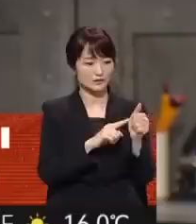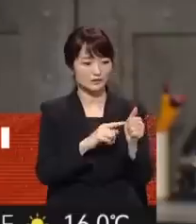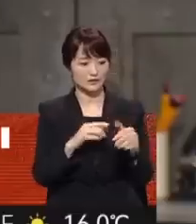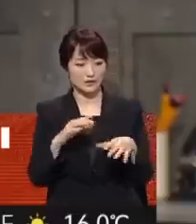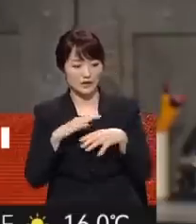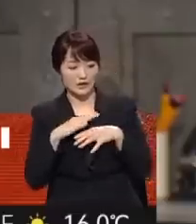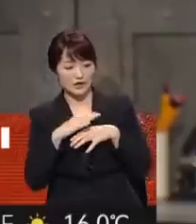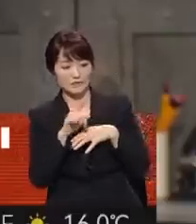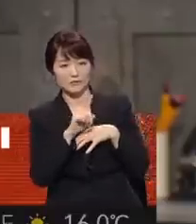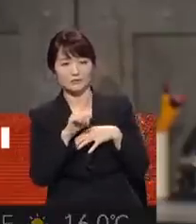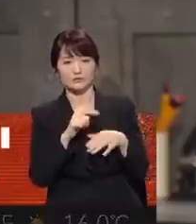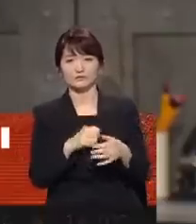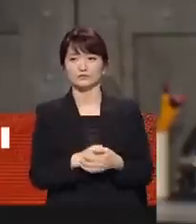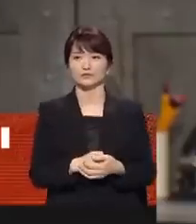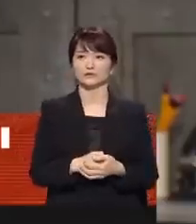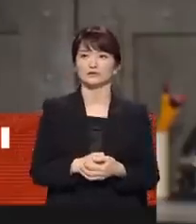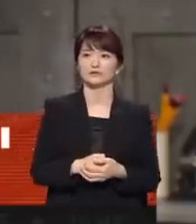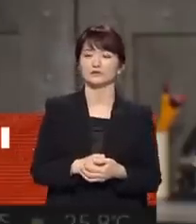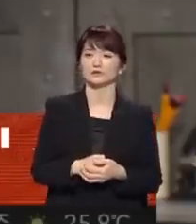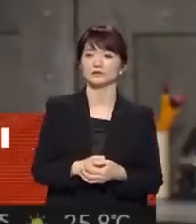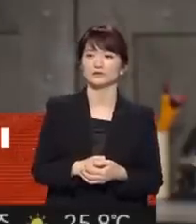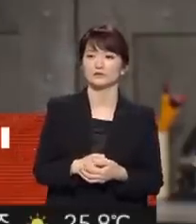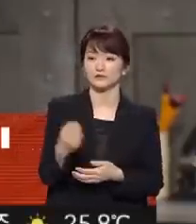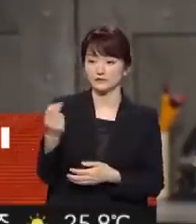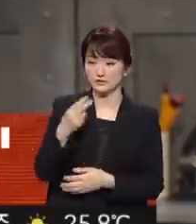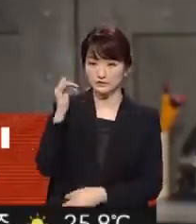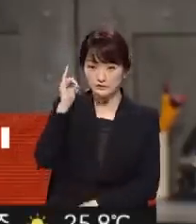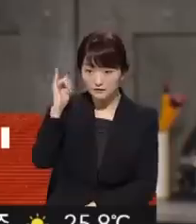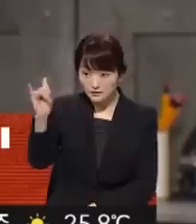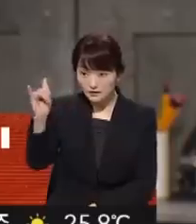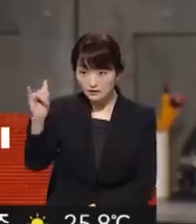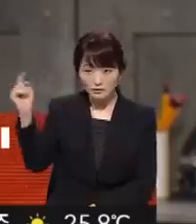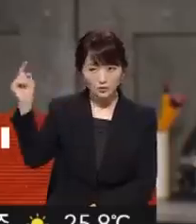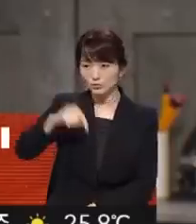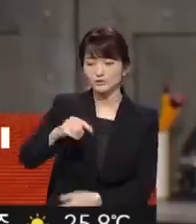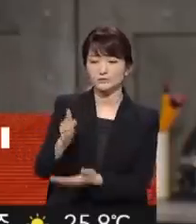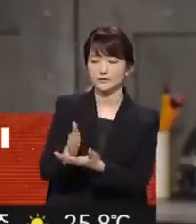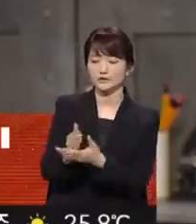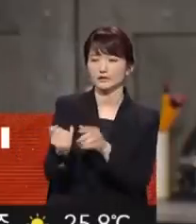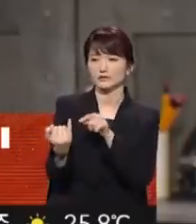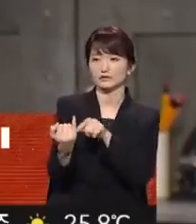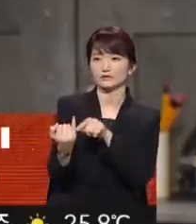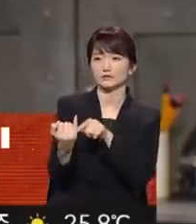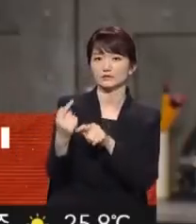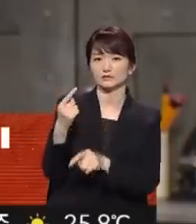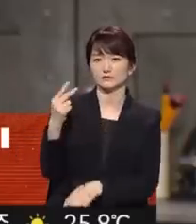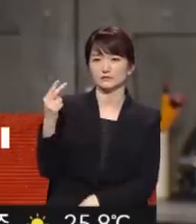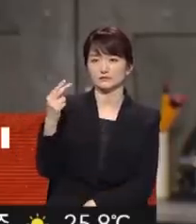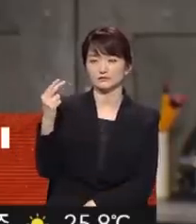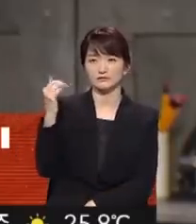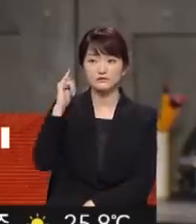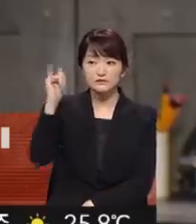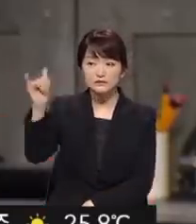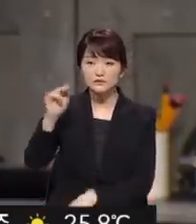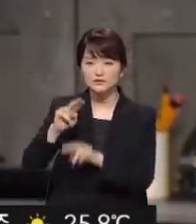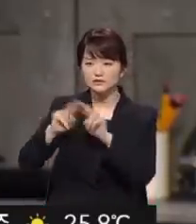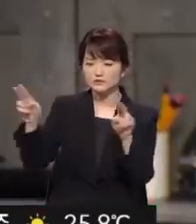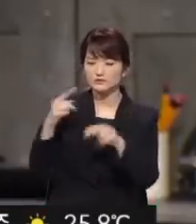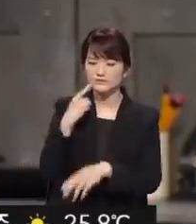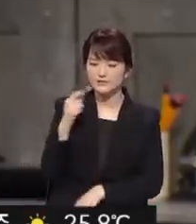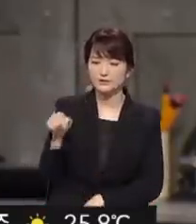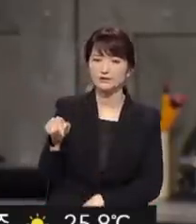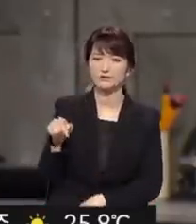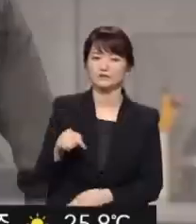여성 보고 뭐라고 했냐면 다시 전화해가지고 112 전화해서 출동하지 말라고 해. 라며 112 신고했던 걸 취소하라고 협박을 했다고